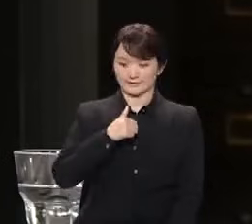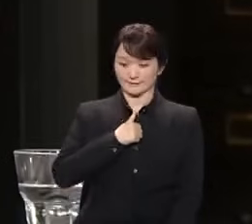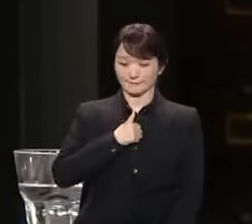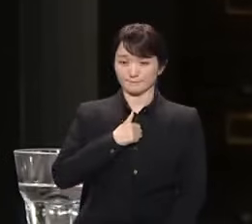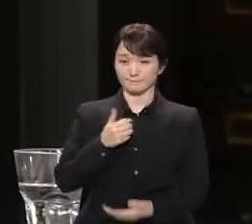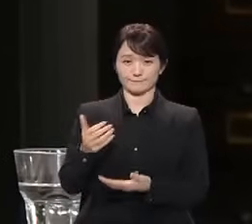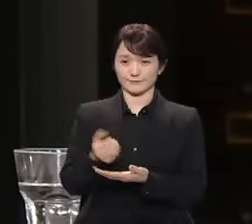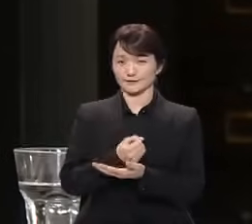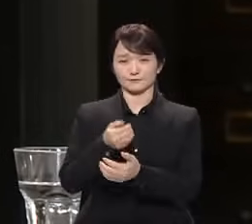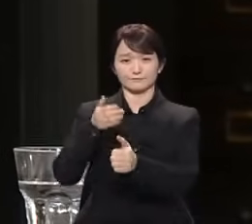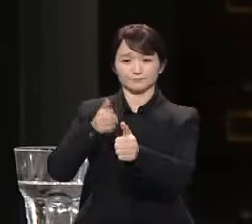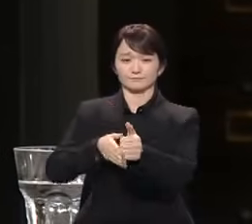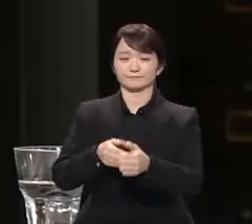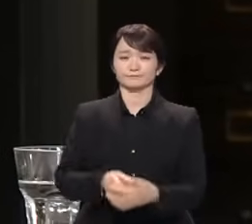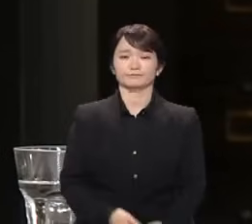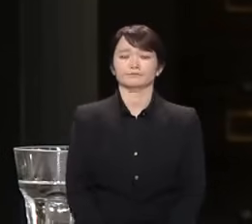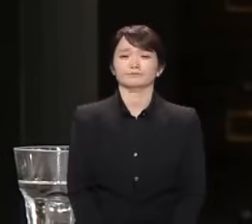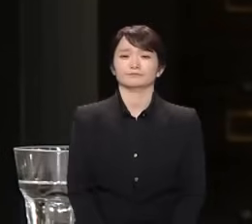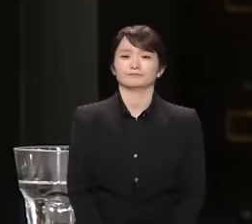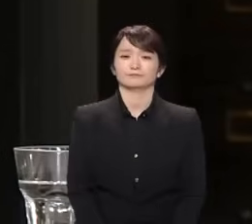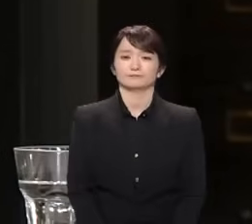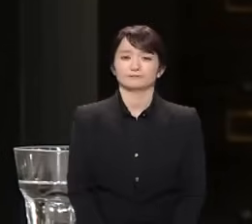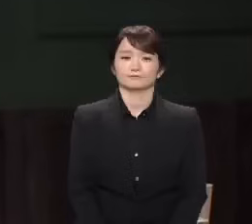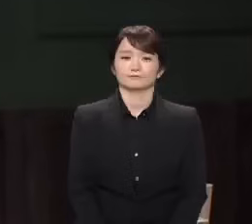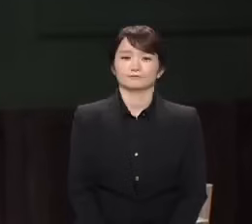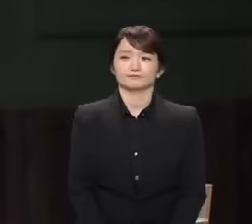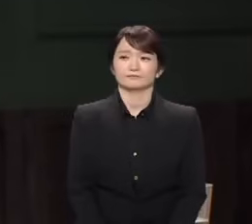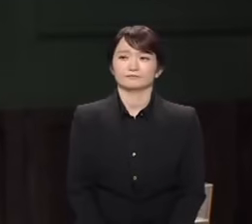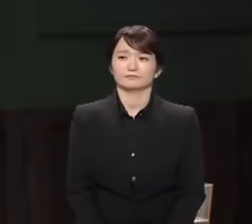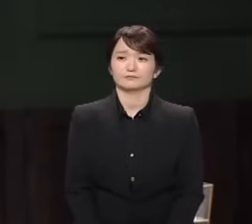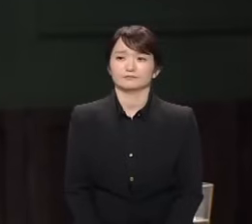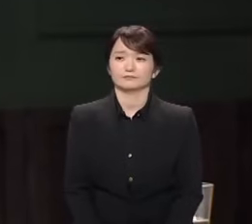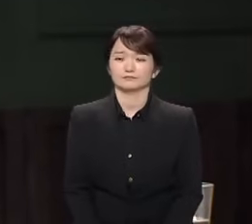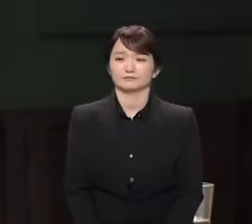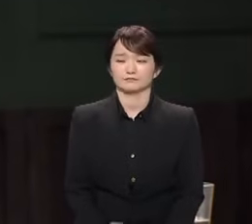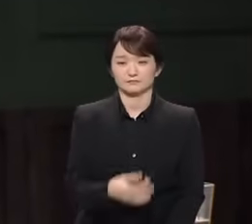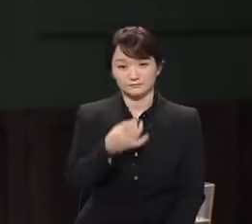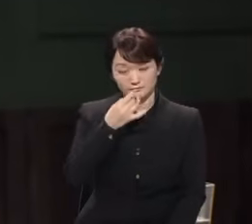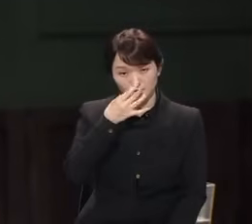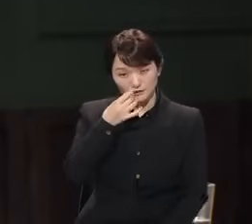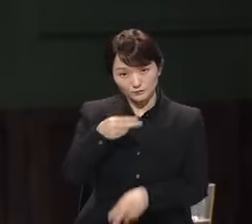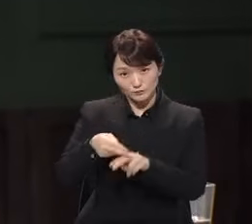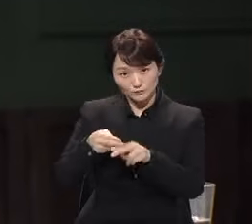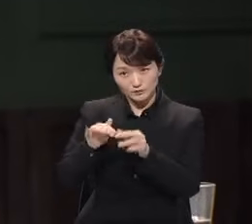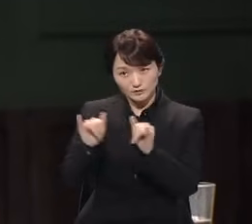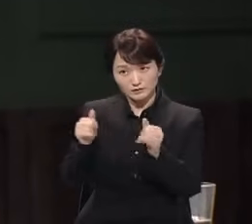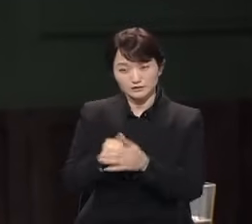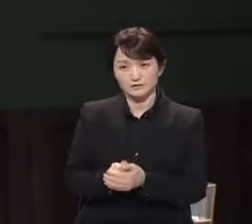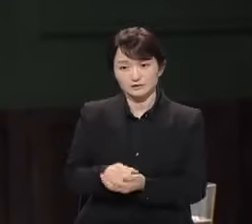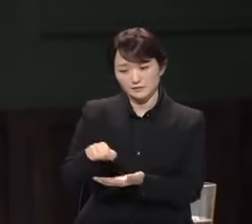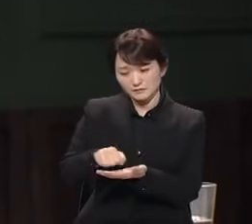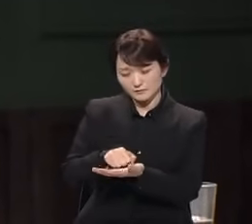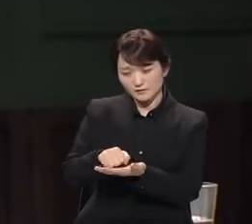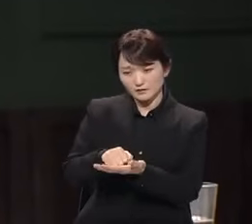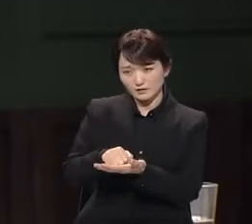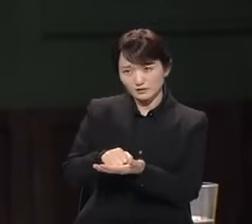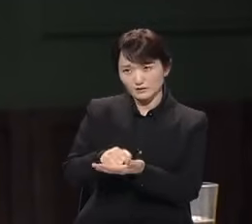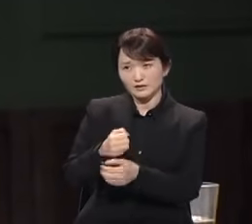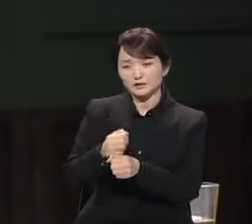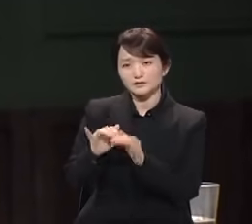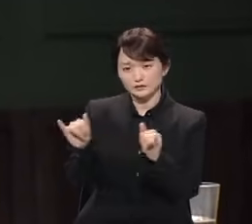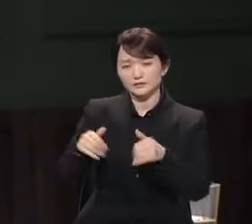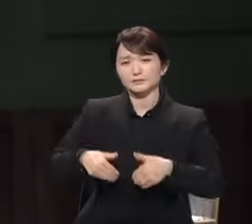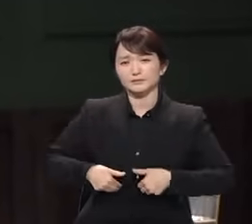가지시라. 자, 이 기자 우리 가족 여러분들은요? 네, 이달님, 밥하는 사람, 애 키워주는 사람, 빨래 밥해주는 사람이 필요했던